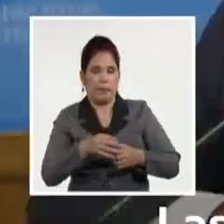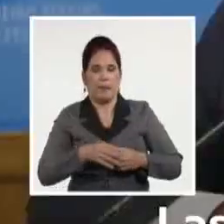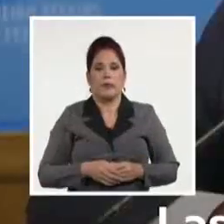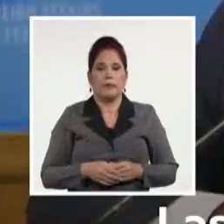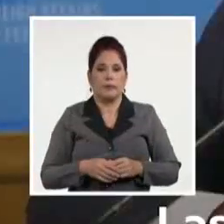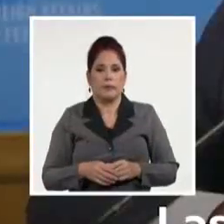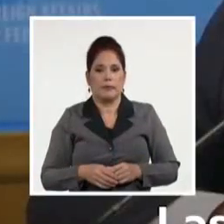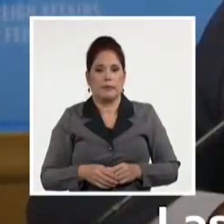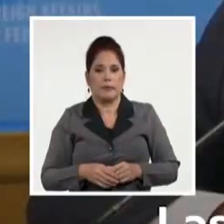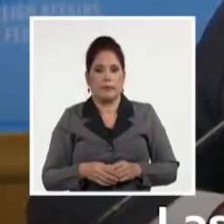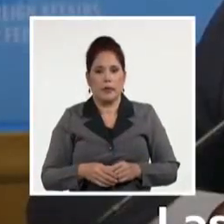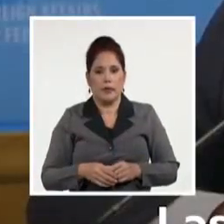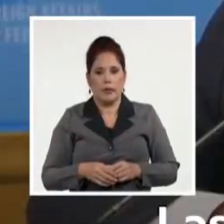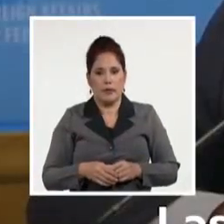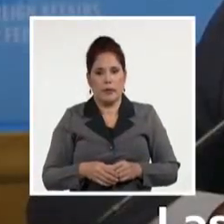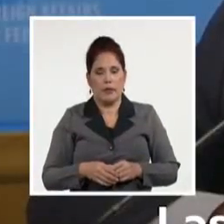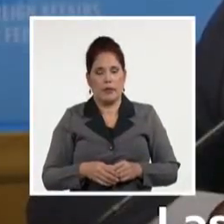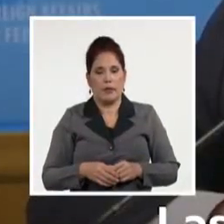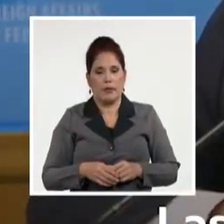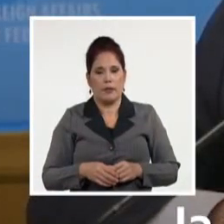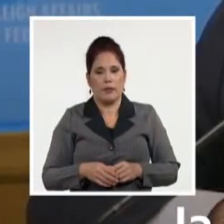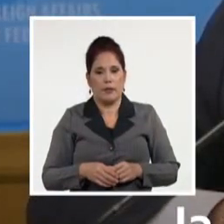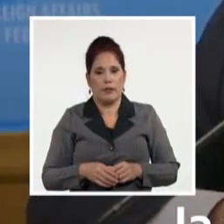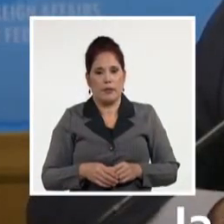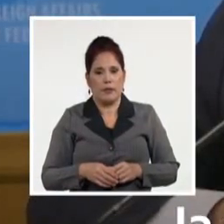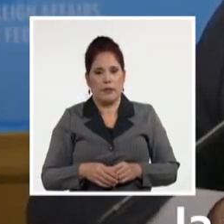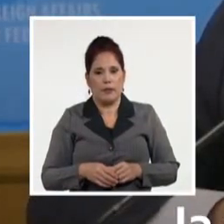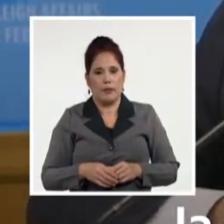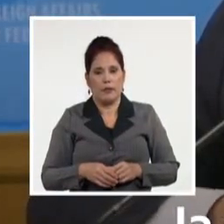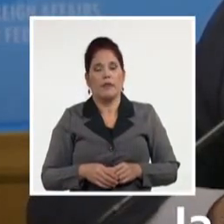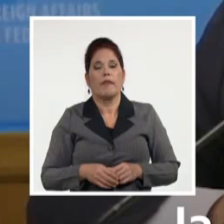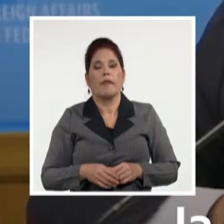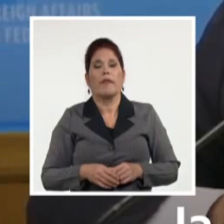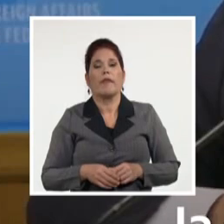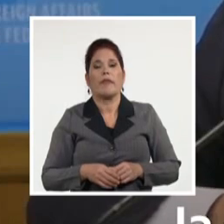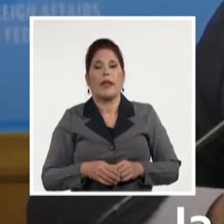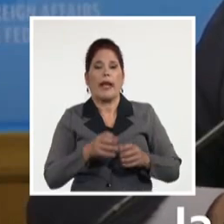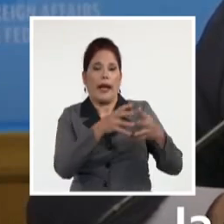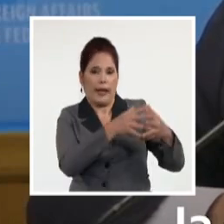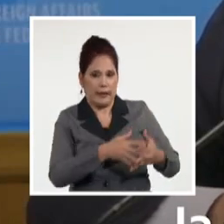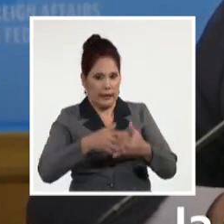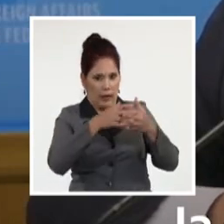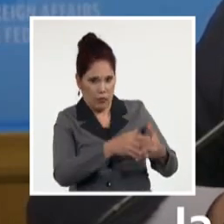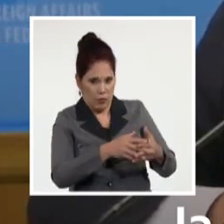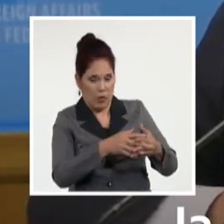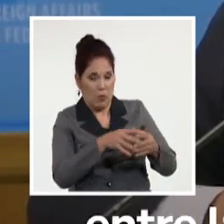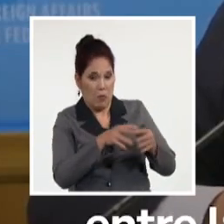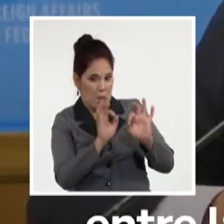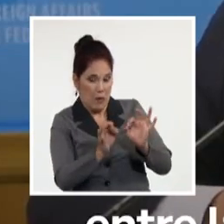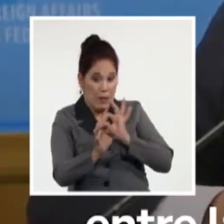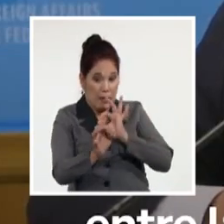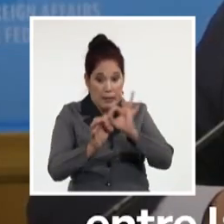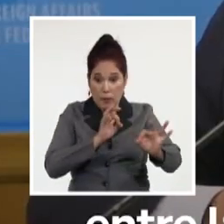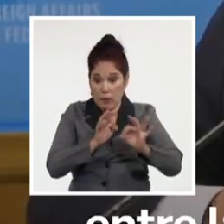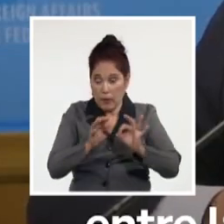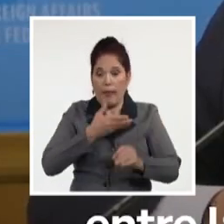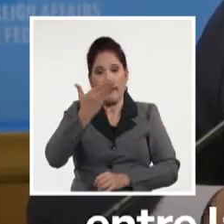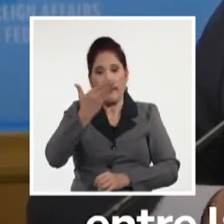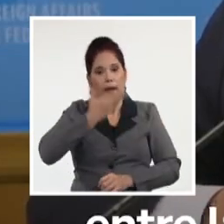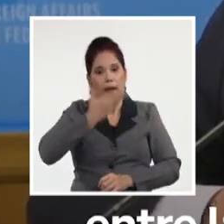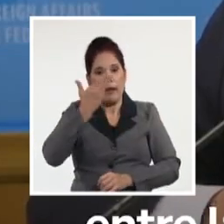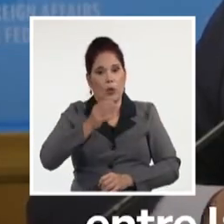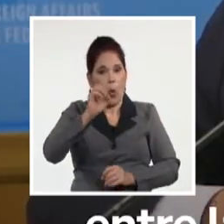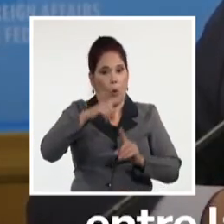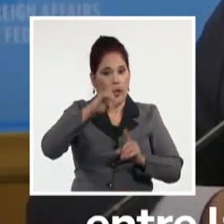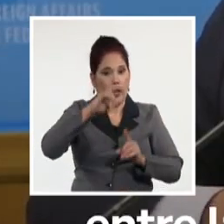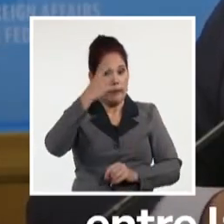Стратегии, которые Соединенные Штаты принимают, доктрины в сфере безопасности, да и декларации между НАТО и